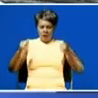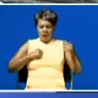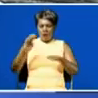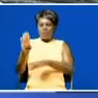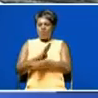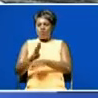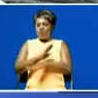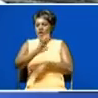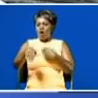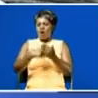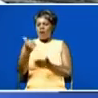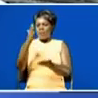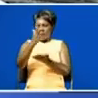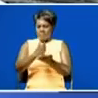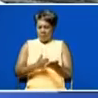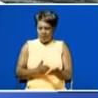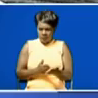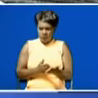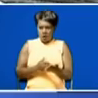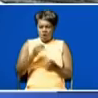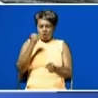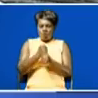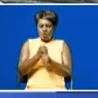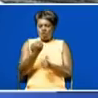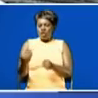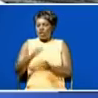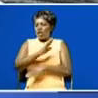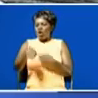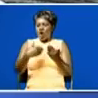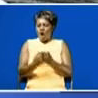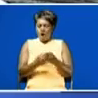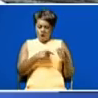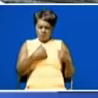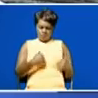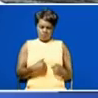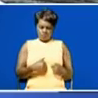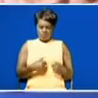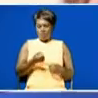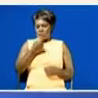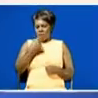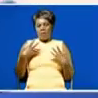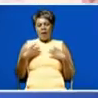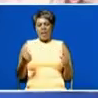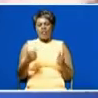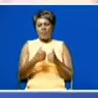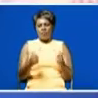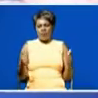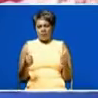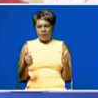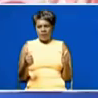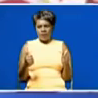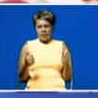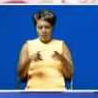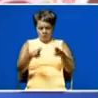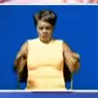sehemu zingine zote ili tuweze kuwahudumia watoto wote wenye shida ya matatizo ya moyo waweze kutibiwa hapa. Katika